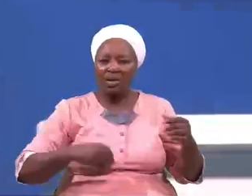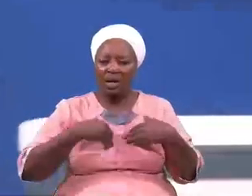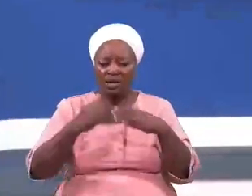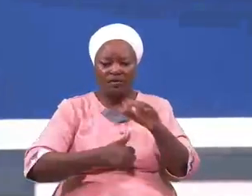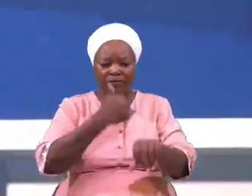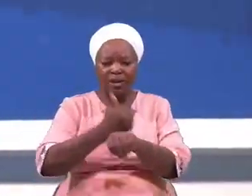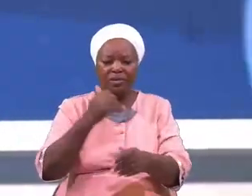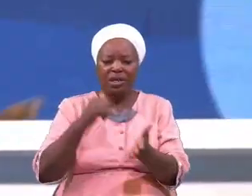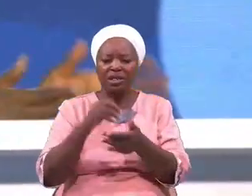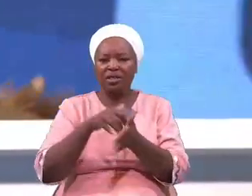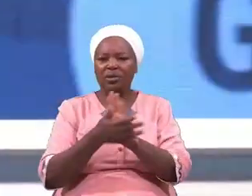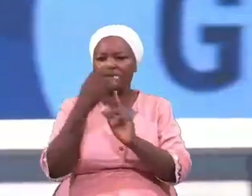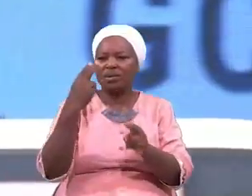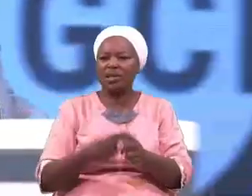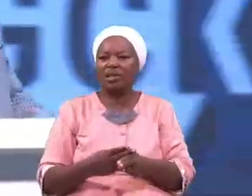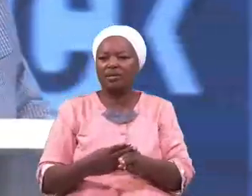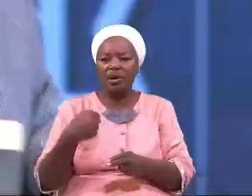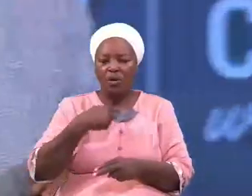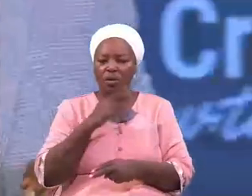Le Seigneur l'a confirmé.